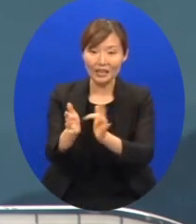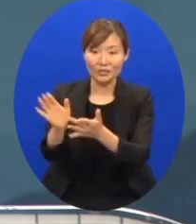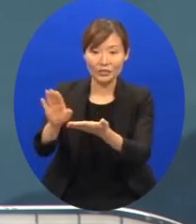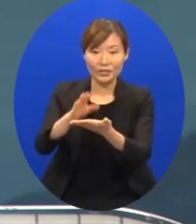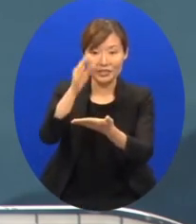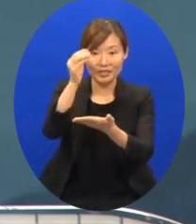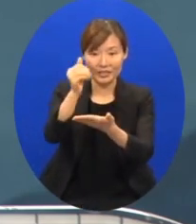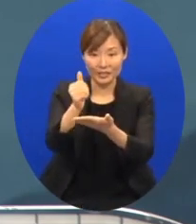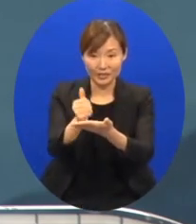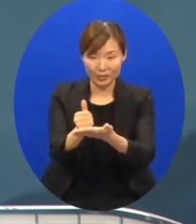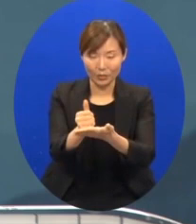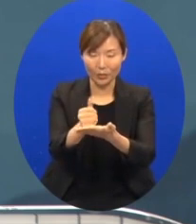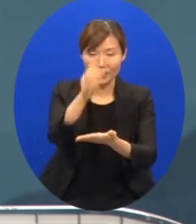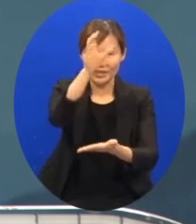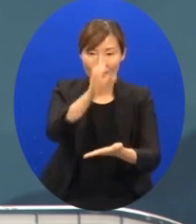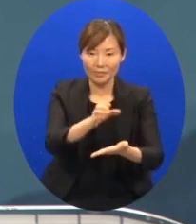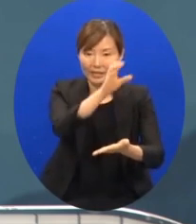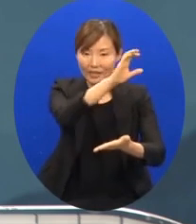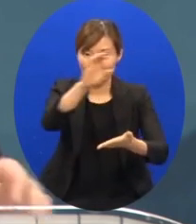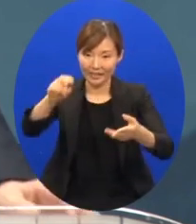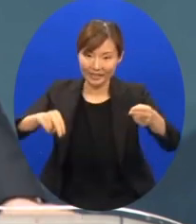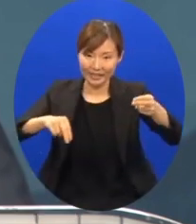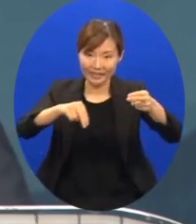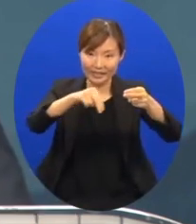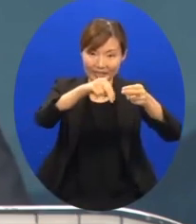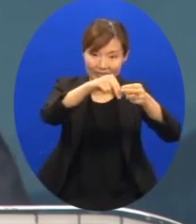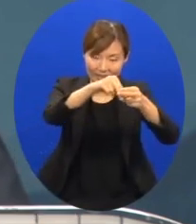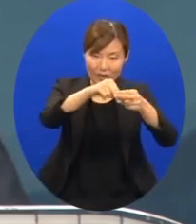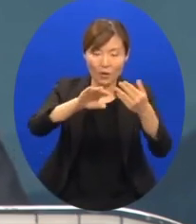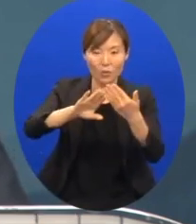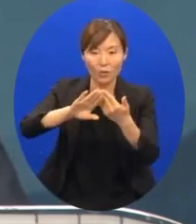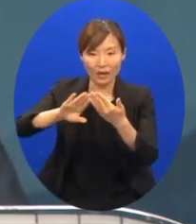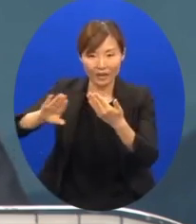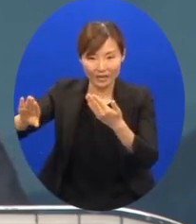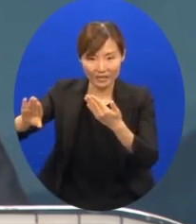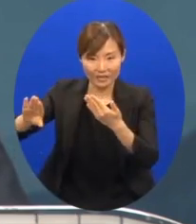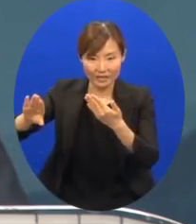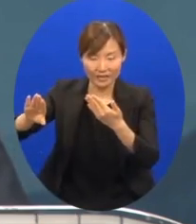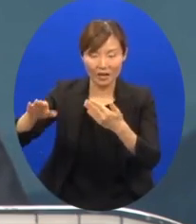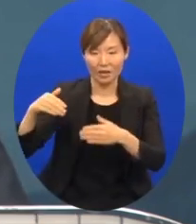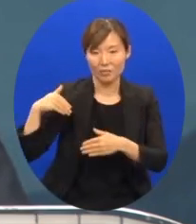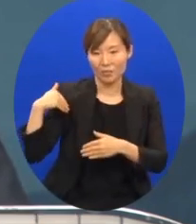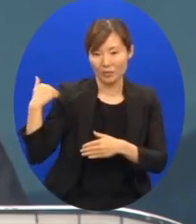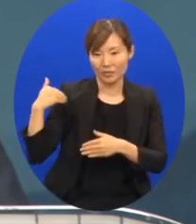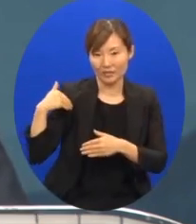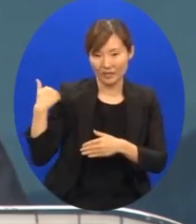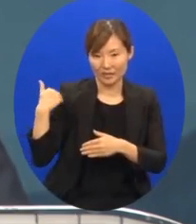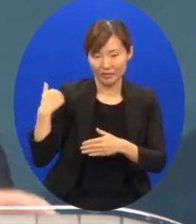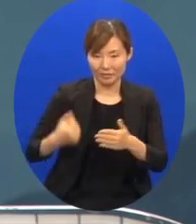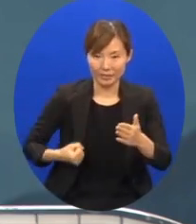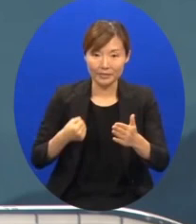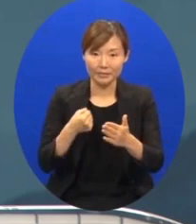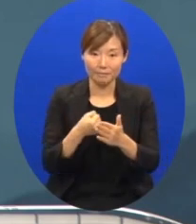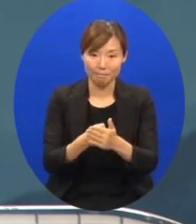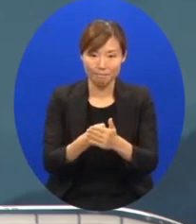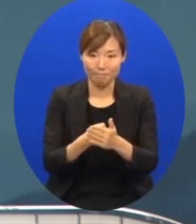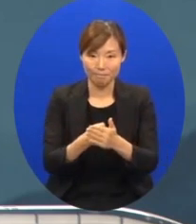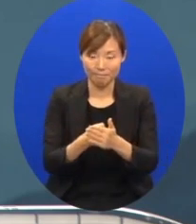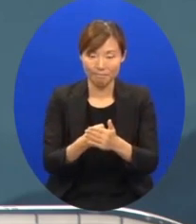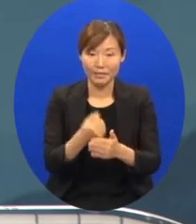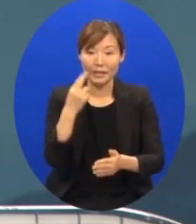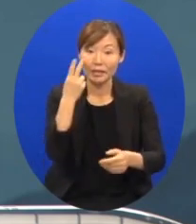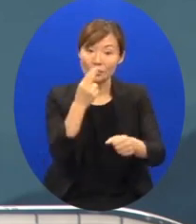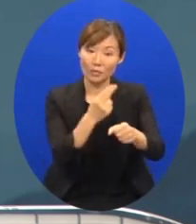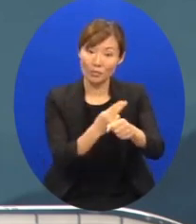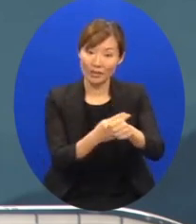곧 십자가에 달리신 그 분 밖에는 아무것도 알지 않기도 작정 하였습니다 사도 바울이 이렇게